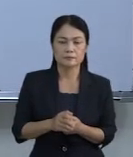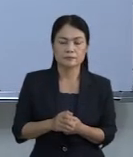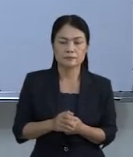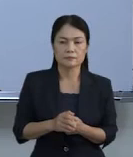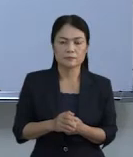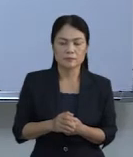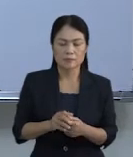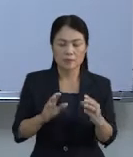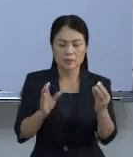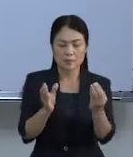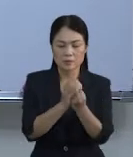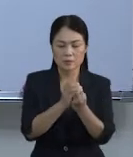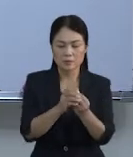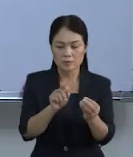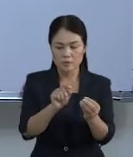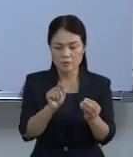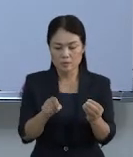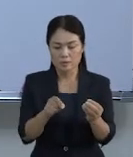chia chấm nôn tu sập hiệp